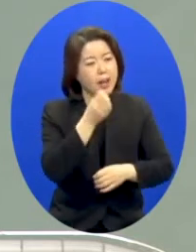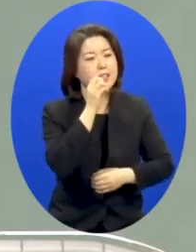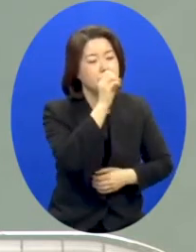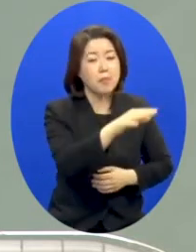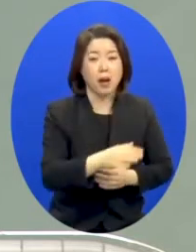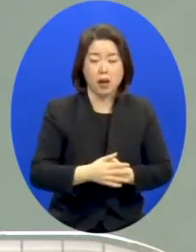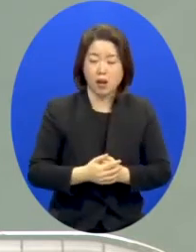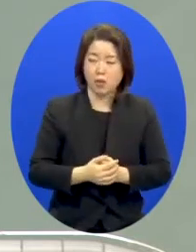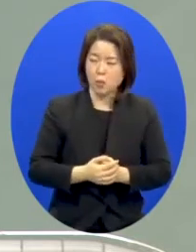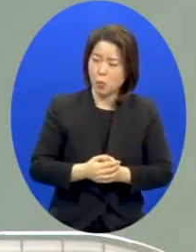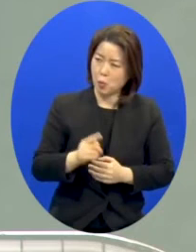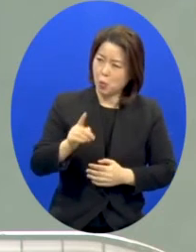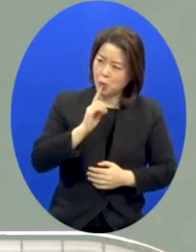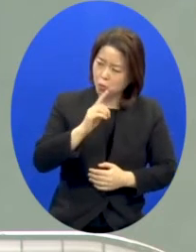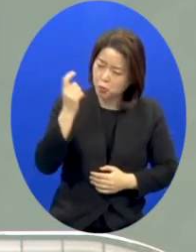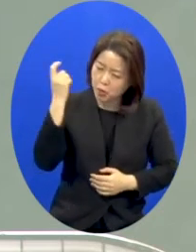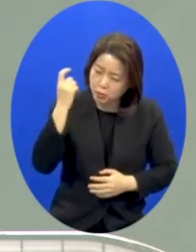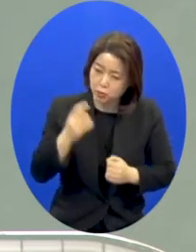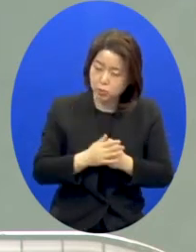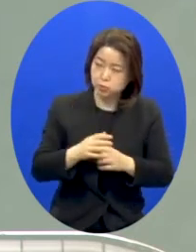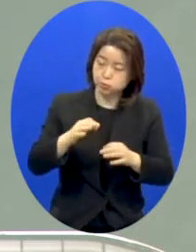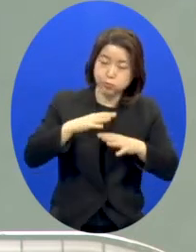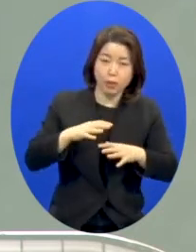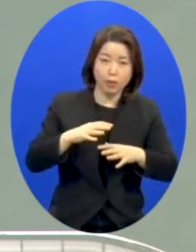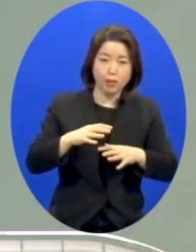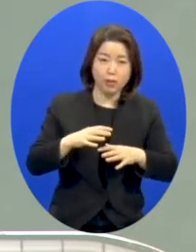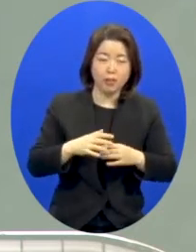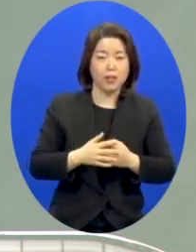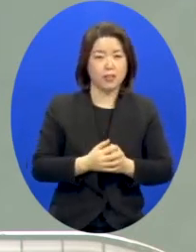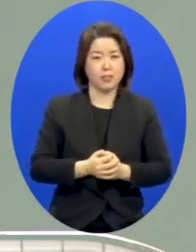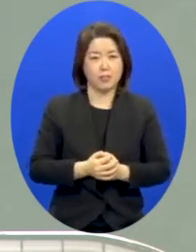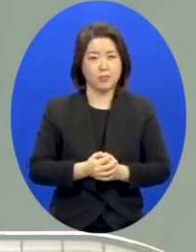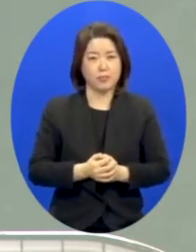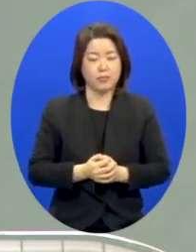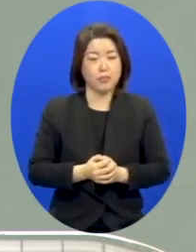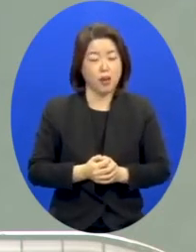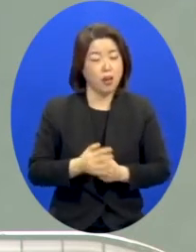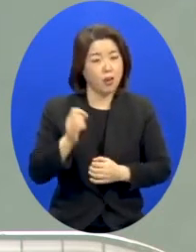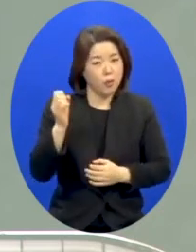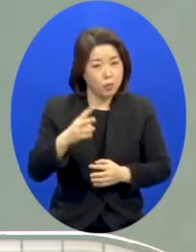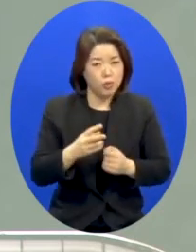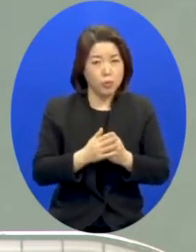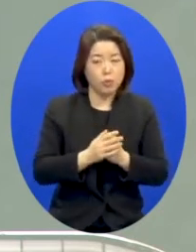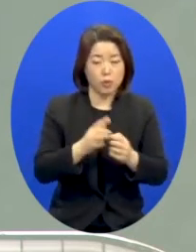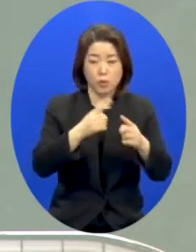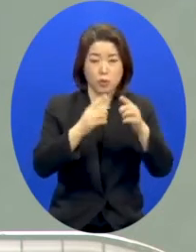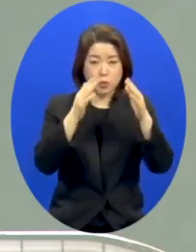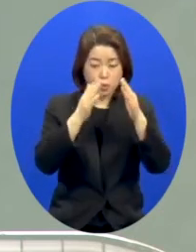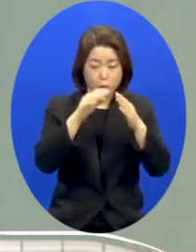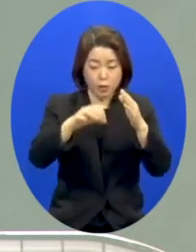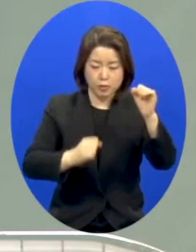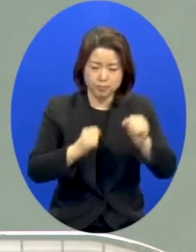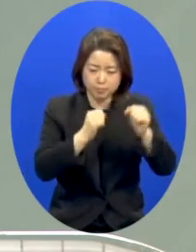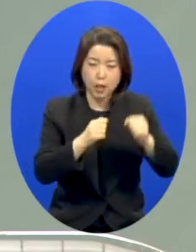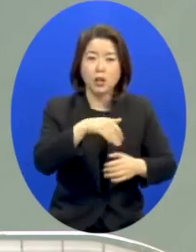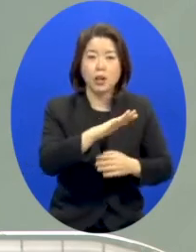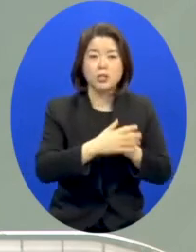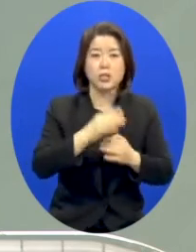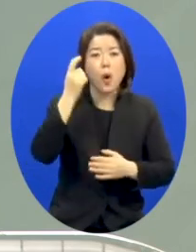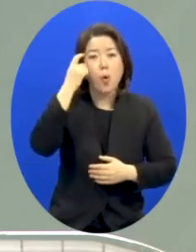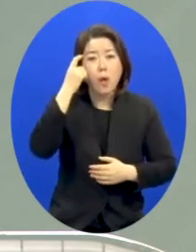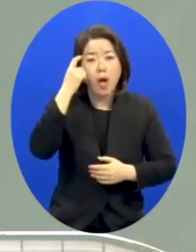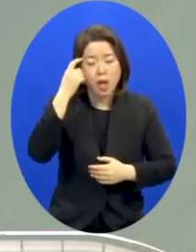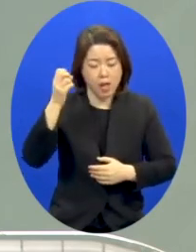이 아이가 그 호모 의 말을 듣고 깜짝 놀랐어요 그러고는 교회로 달려갔습니다 왜 그런지